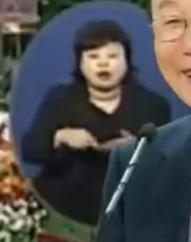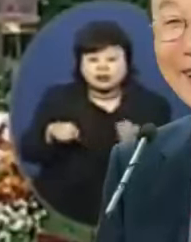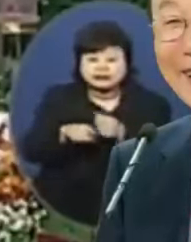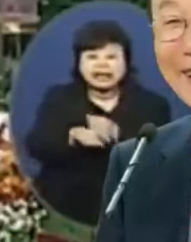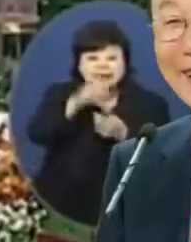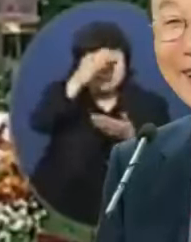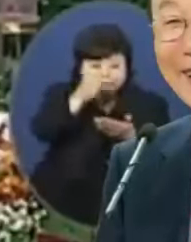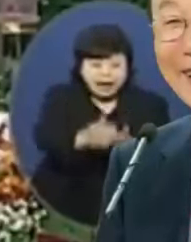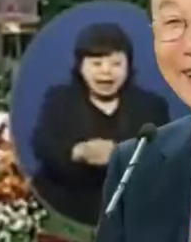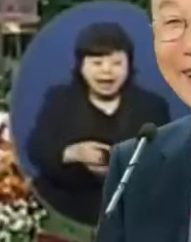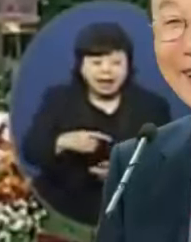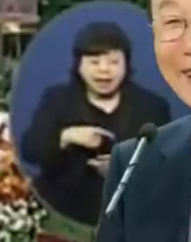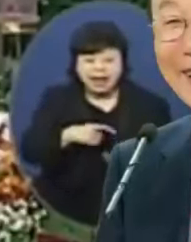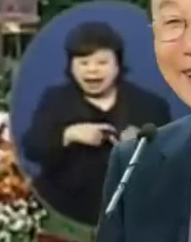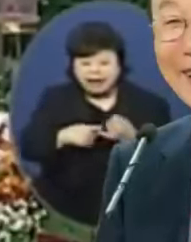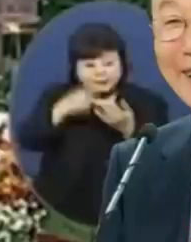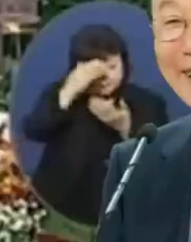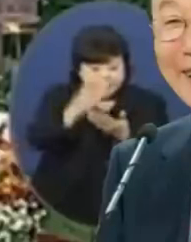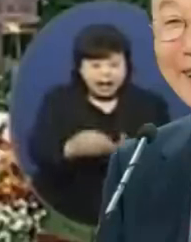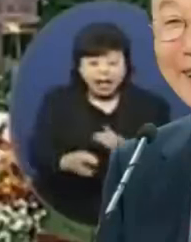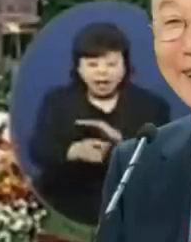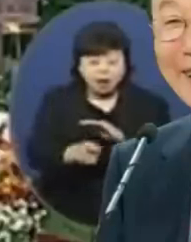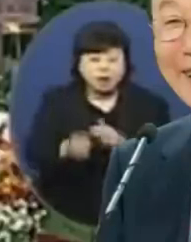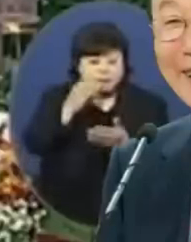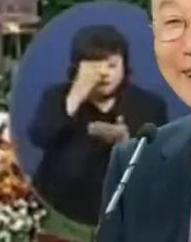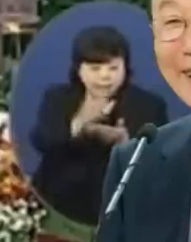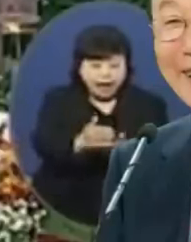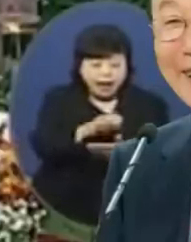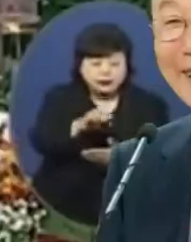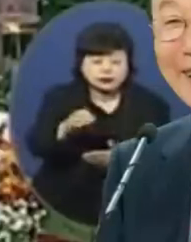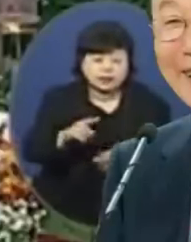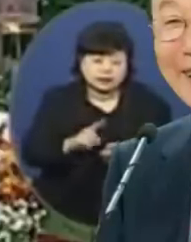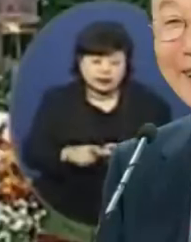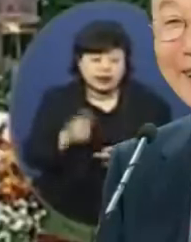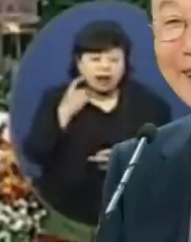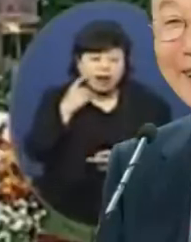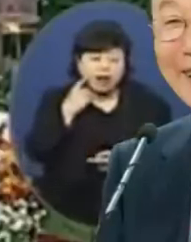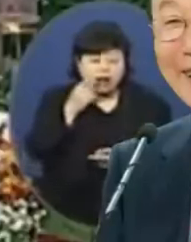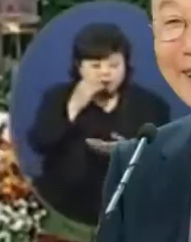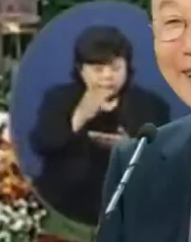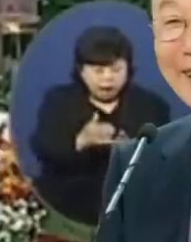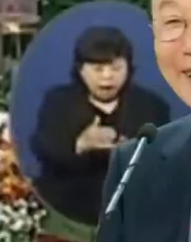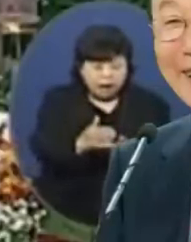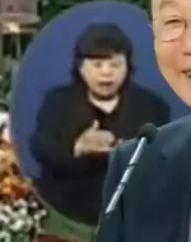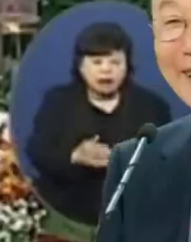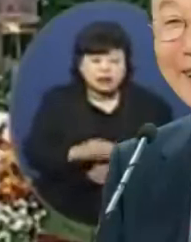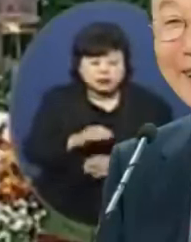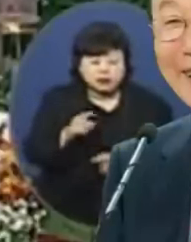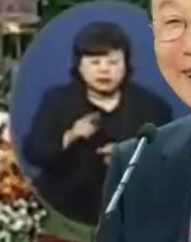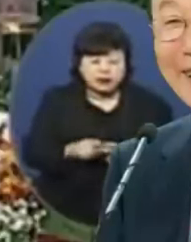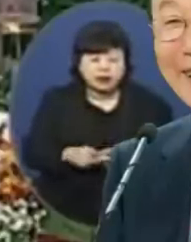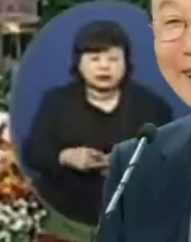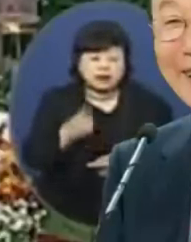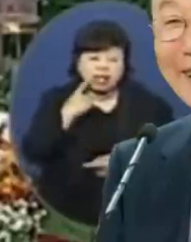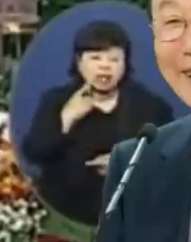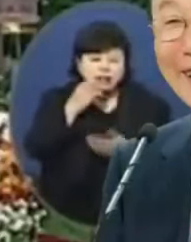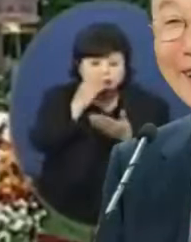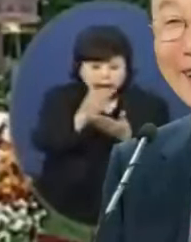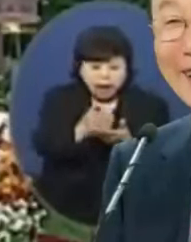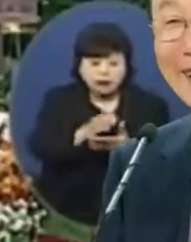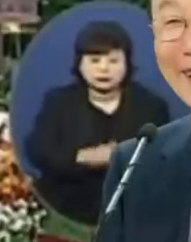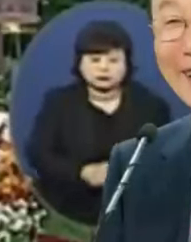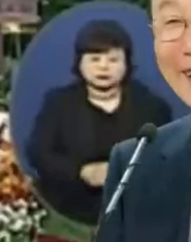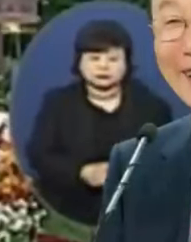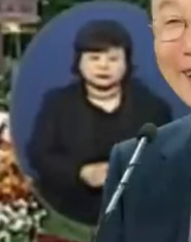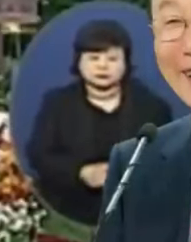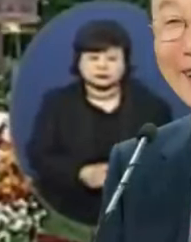살인하지 말라. 간음하지 말라. 도둑질하지 말라. 내 이웃에 대하여 거짓 증거하지 말라. 내 이웃의 집을 탐내지 말라.